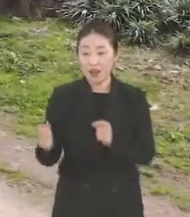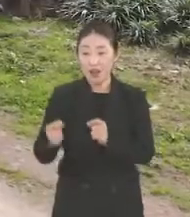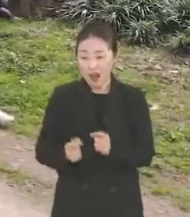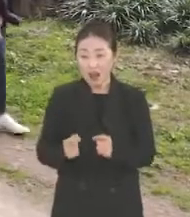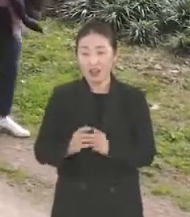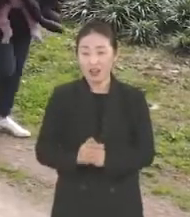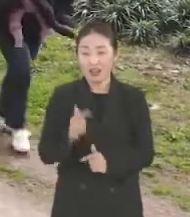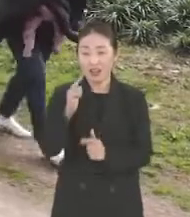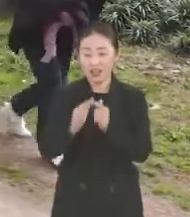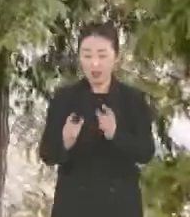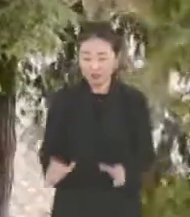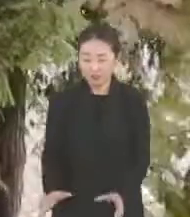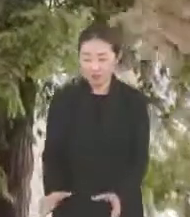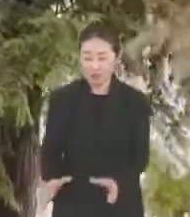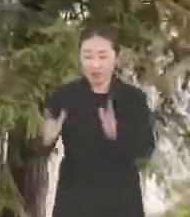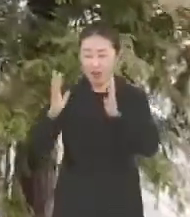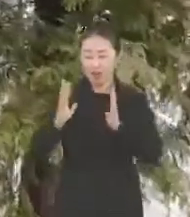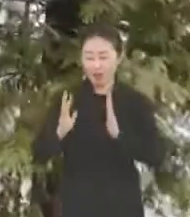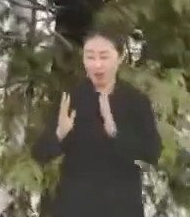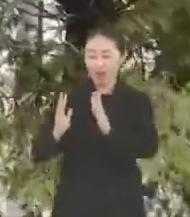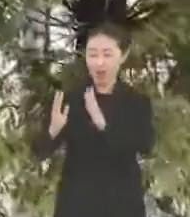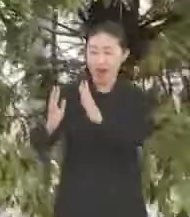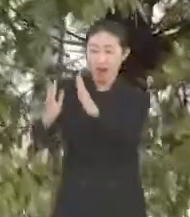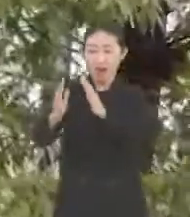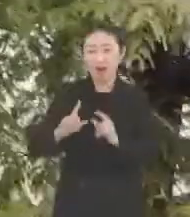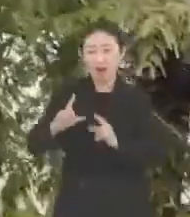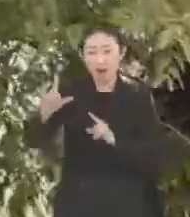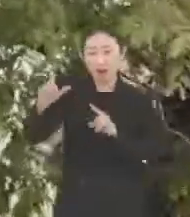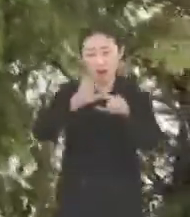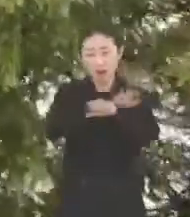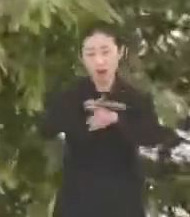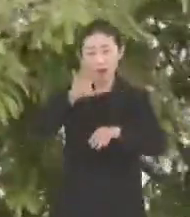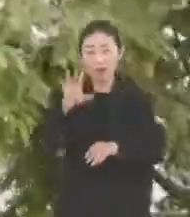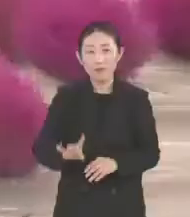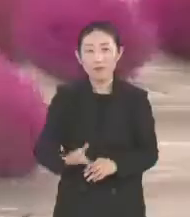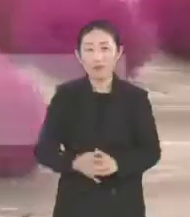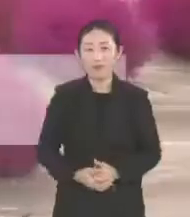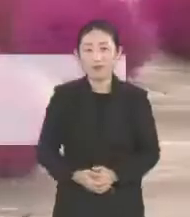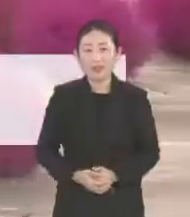인근 하늘로께 솟은 메타세콰이어 길과 잘 어울립니다 되게